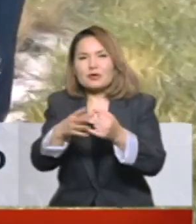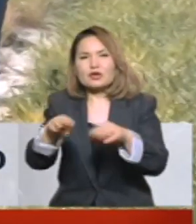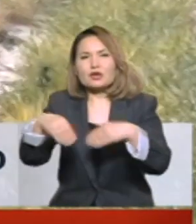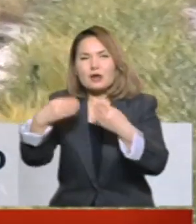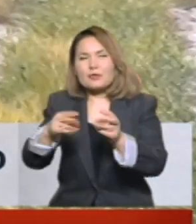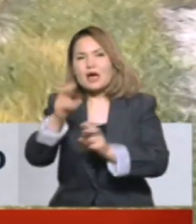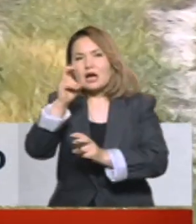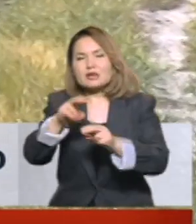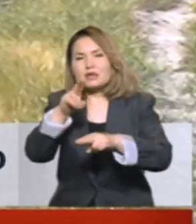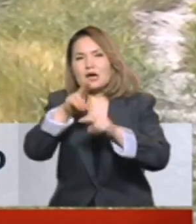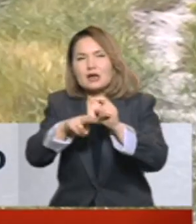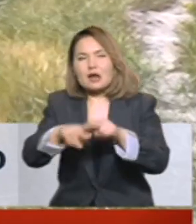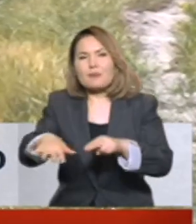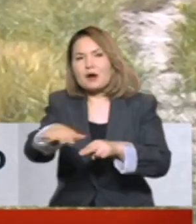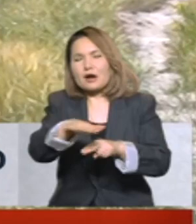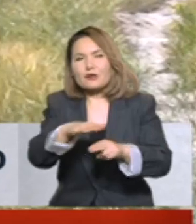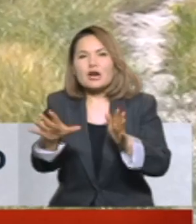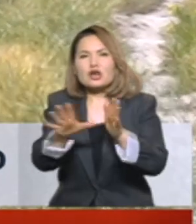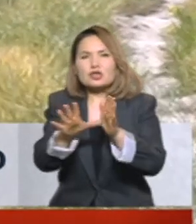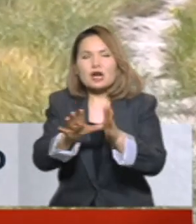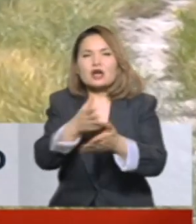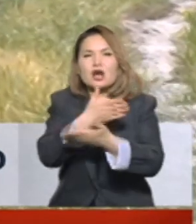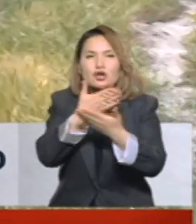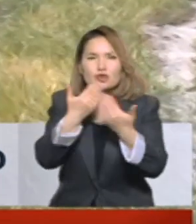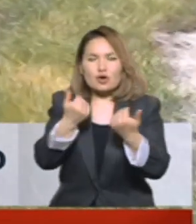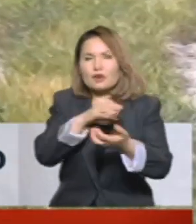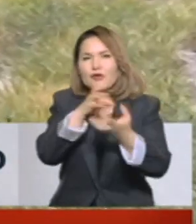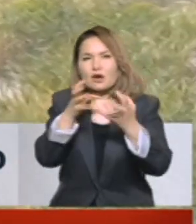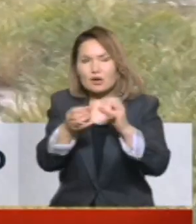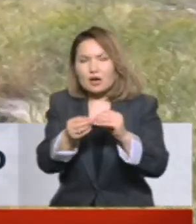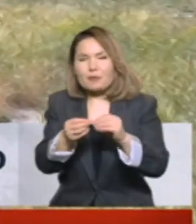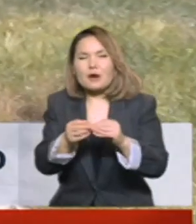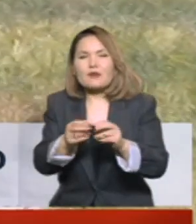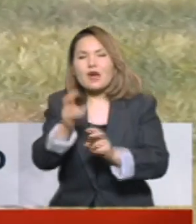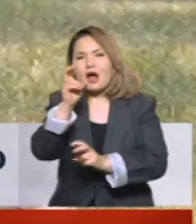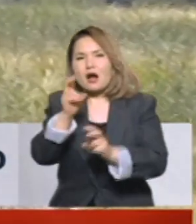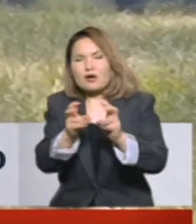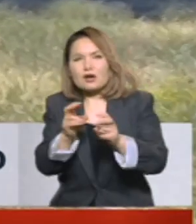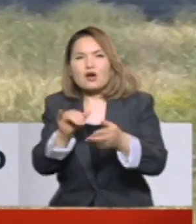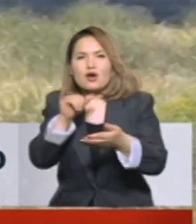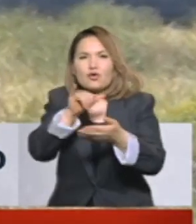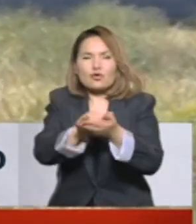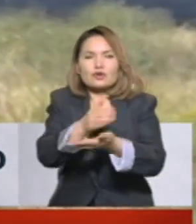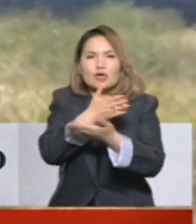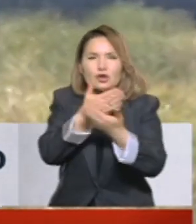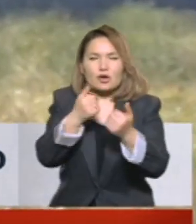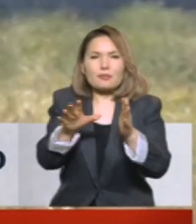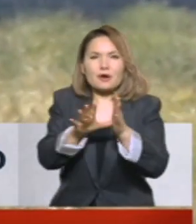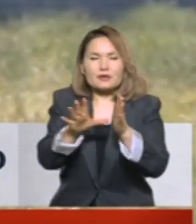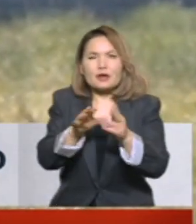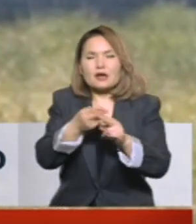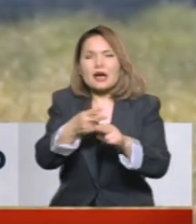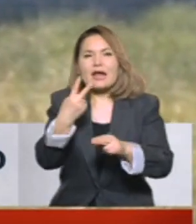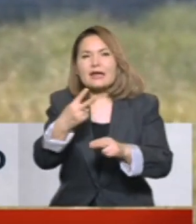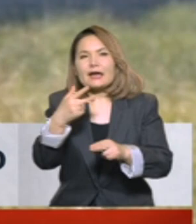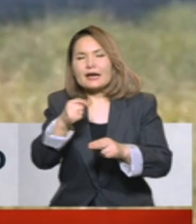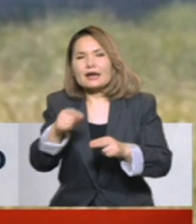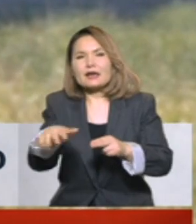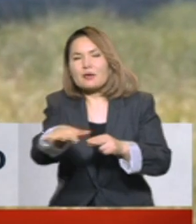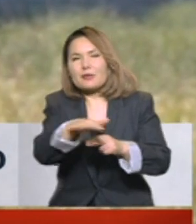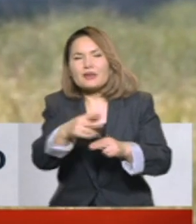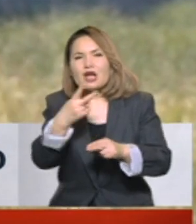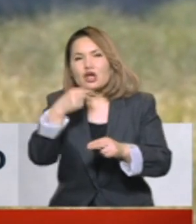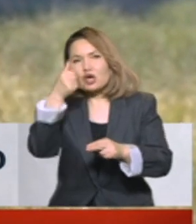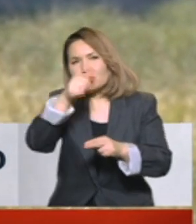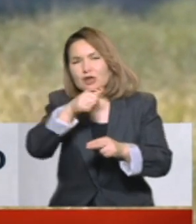зауыттар салынуы тиіс аумаққа жарық желілерін жалғамай тіршілік көзін тартпаған. Мәселен, мына 2 гектар аумаққа 2 жыл